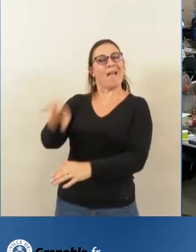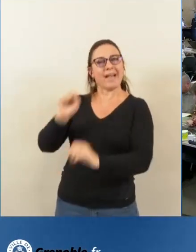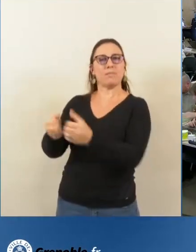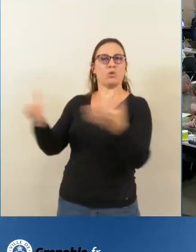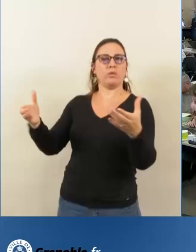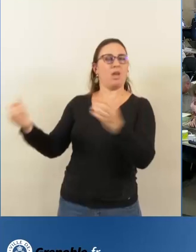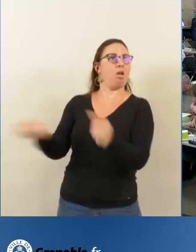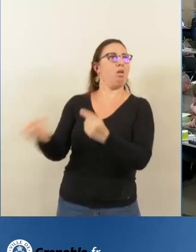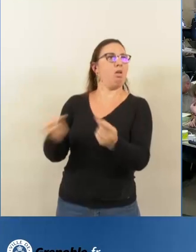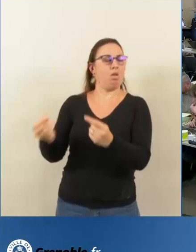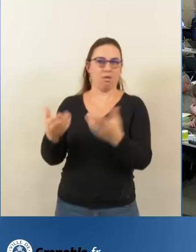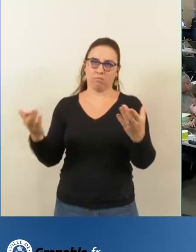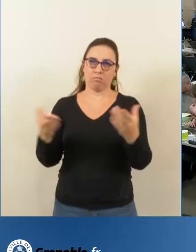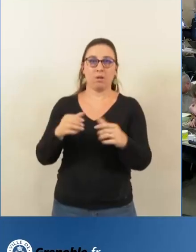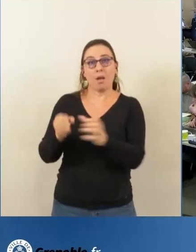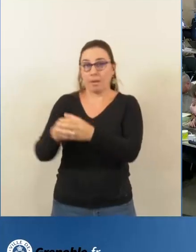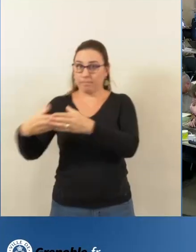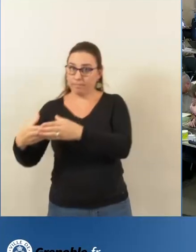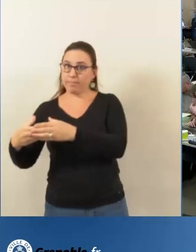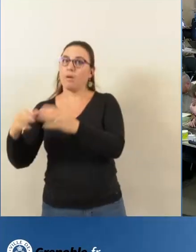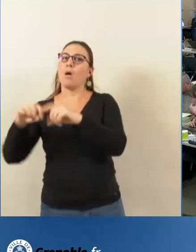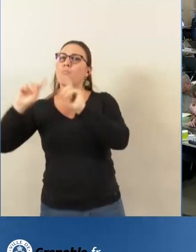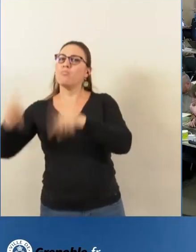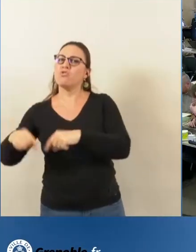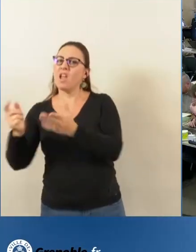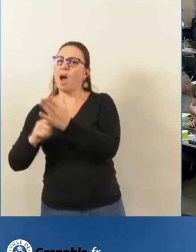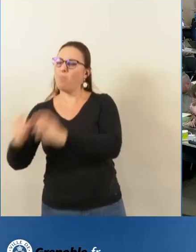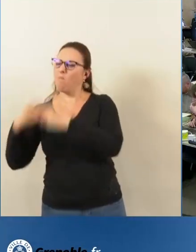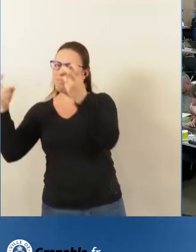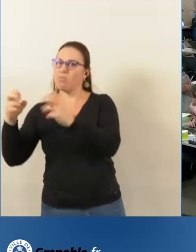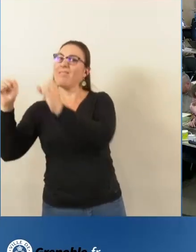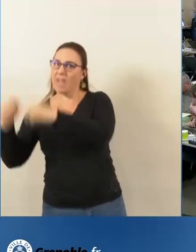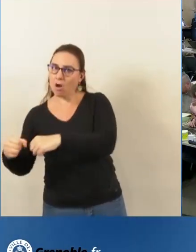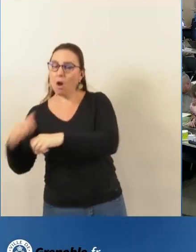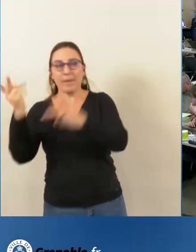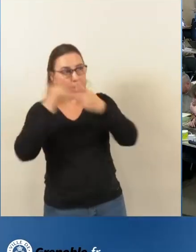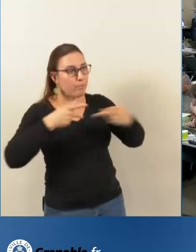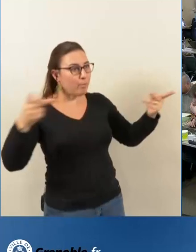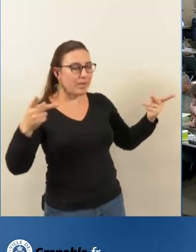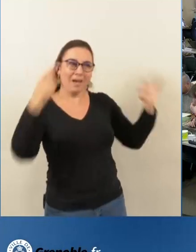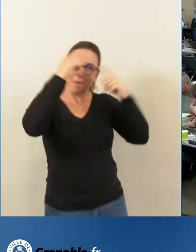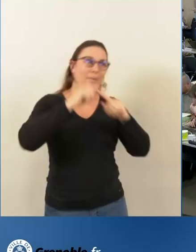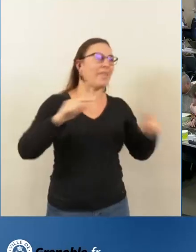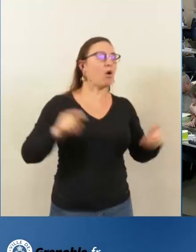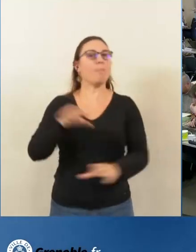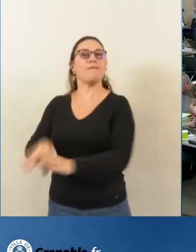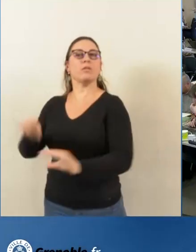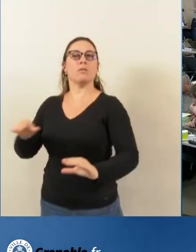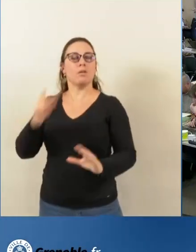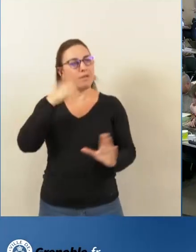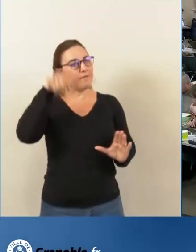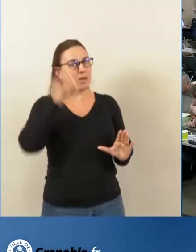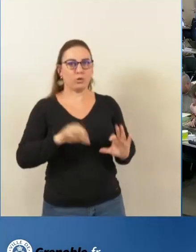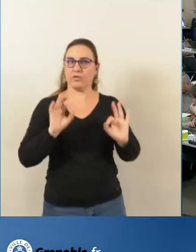dont une partie a voté pour le budget et l'augmentation massive des impôts tout en exprimant publiquement son opposition et sa philosophie comme